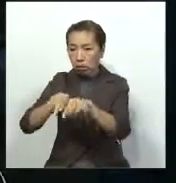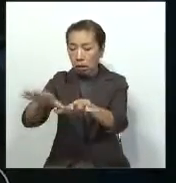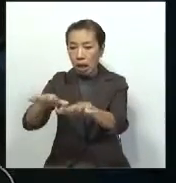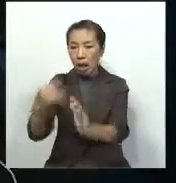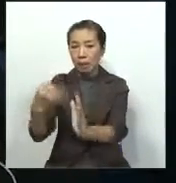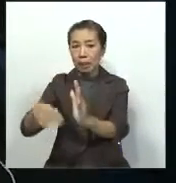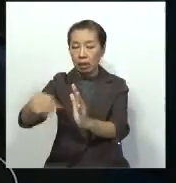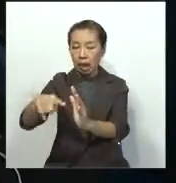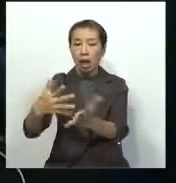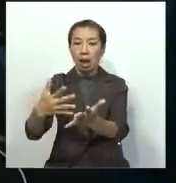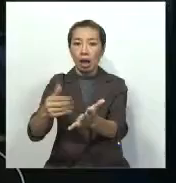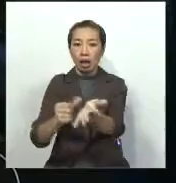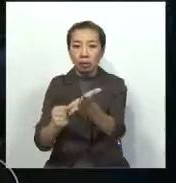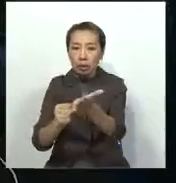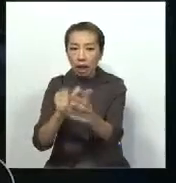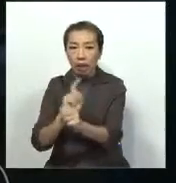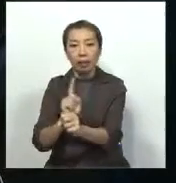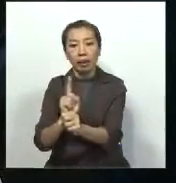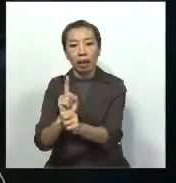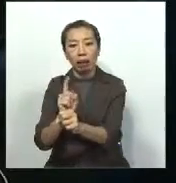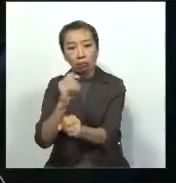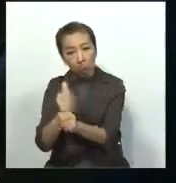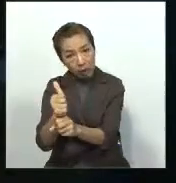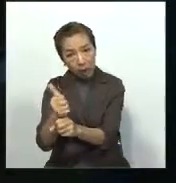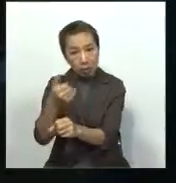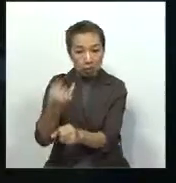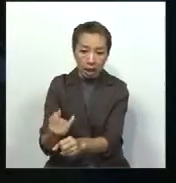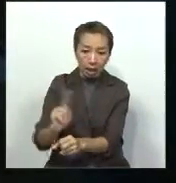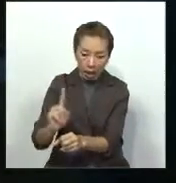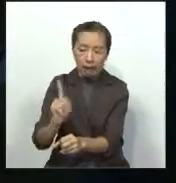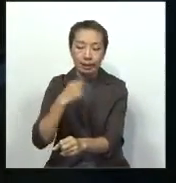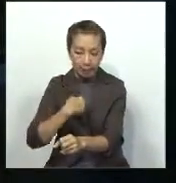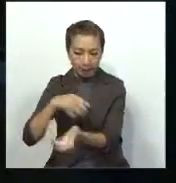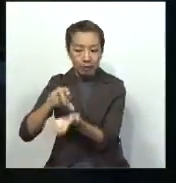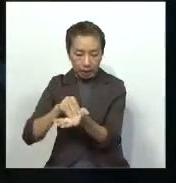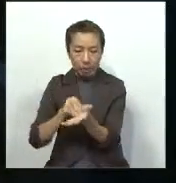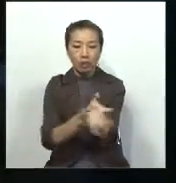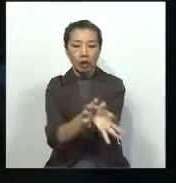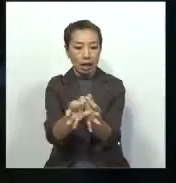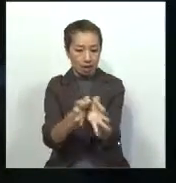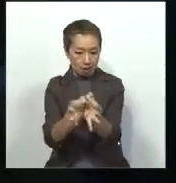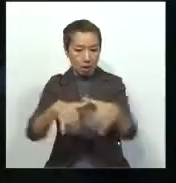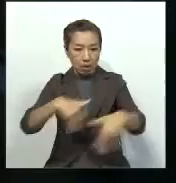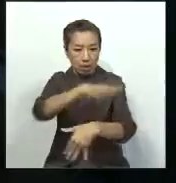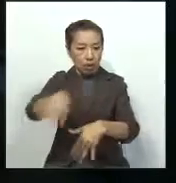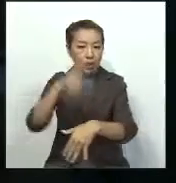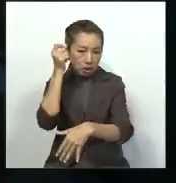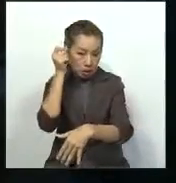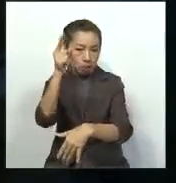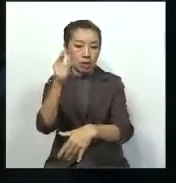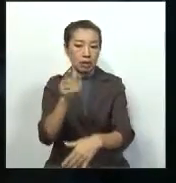ก้ไขอย่างไรแก้ไขได้หรือไม่เพราะฉะนั้นก็จะต้องมีการชี้แจงให้ประชาชนทราบโดยละเอียดต่อไป